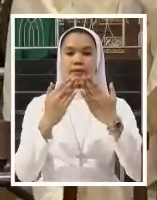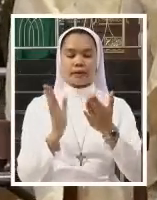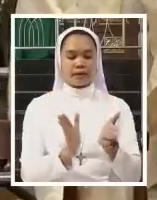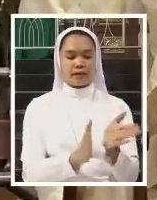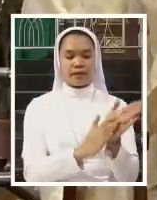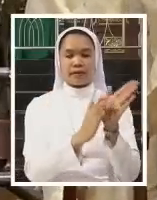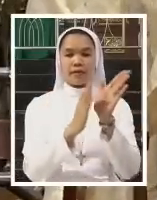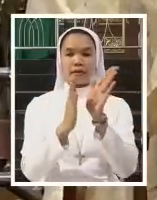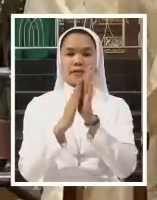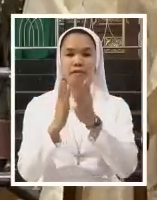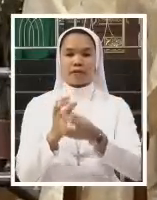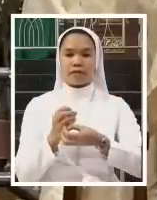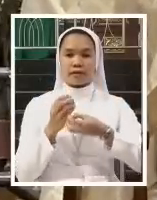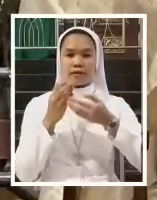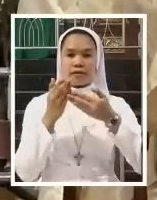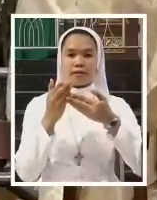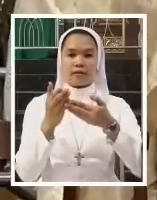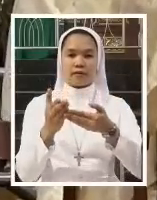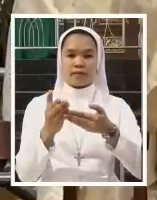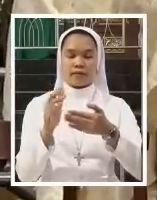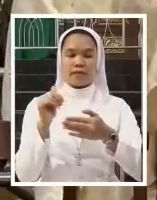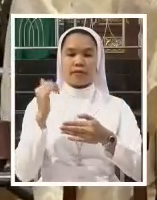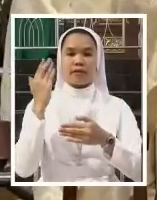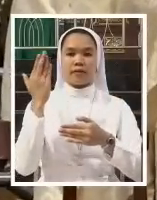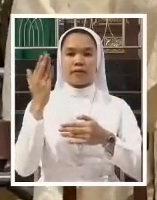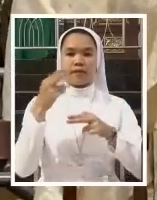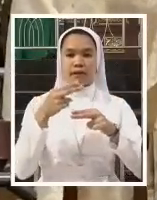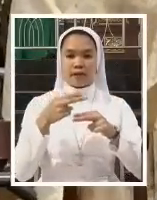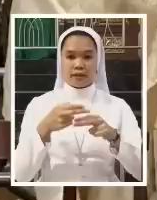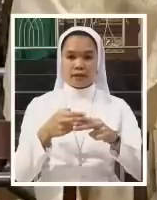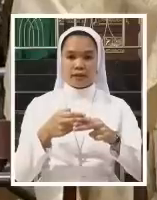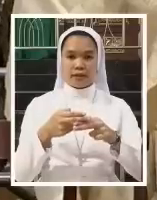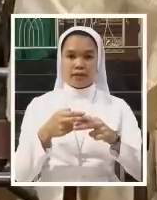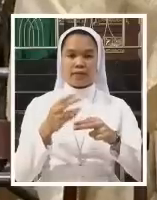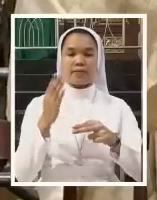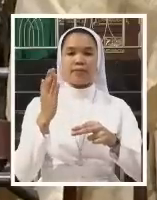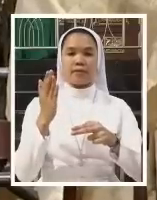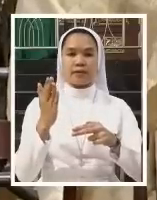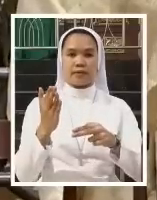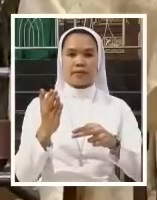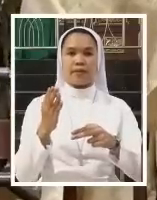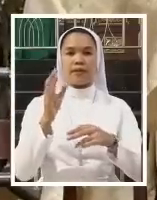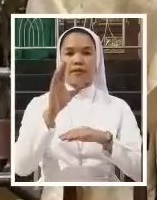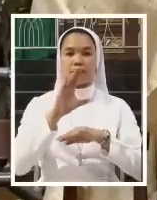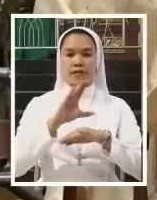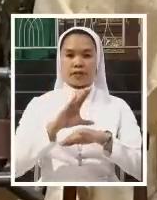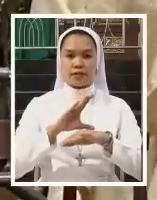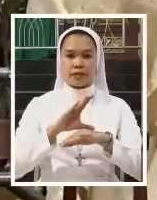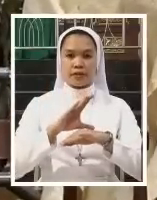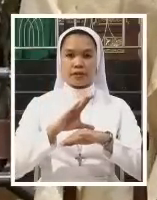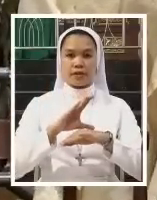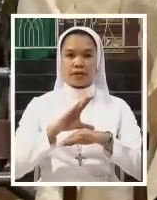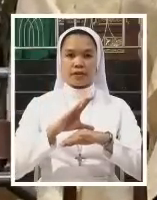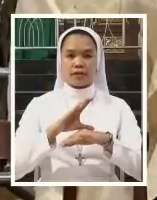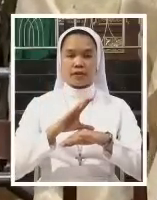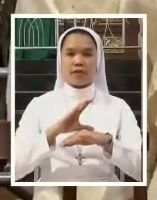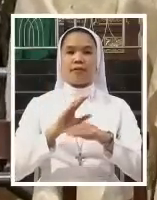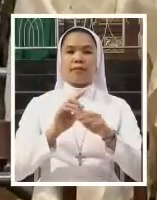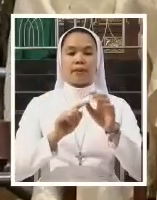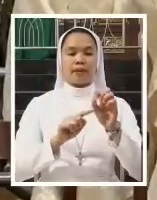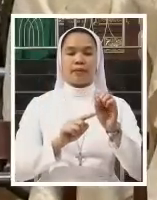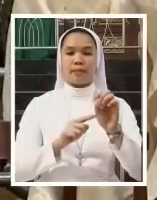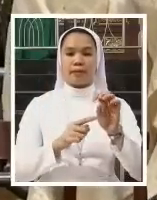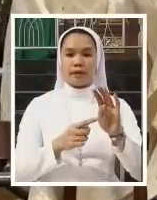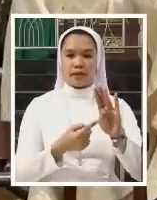na idinodolot mi sa imo sa ngaran ning sa imong simbahan. Sa kapinunan